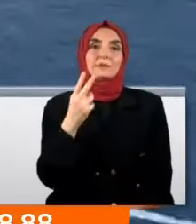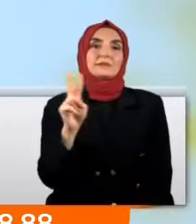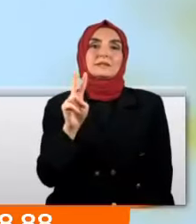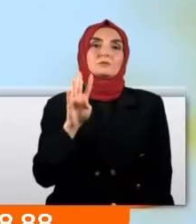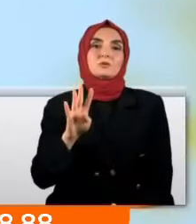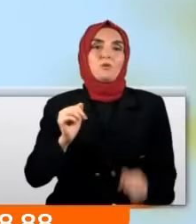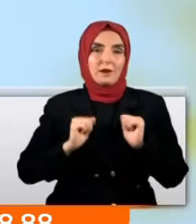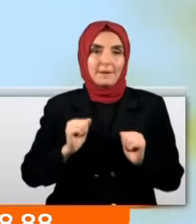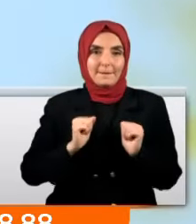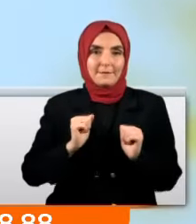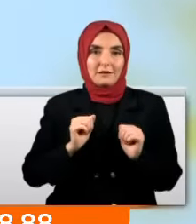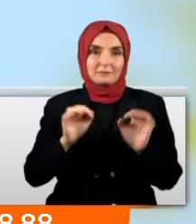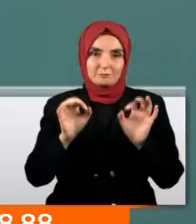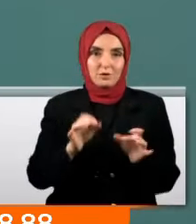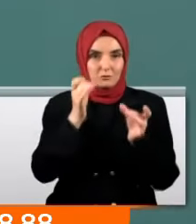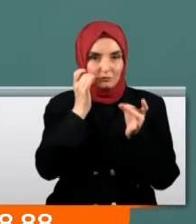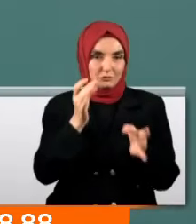başladı.